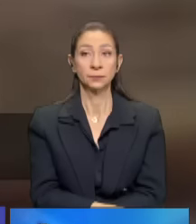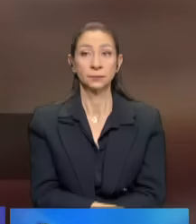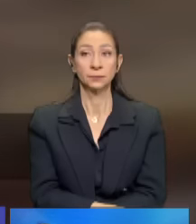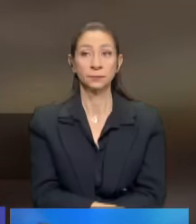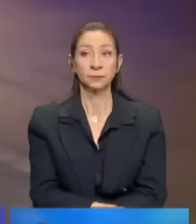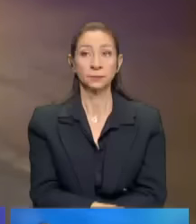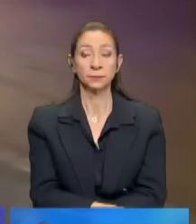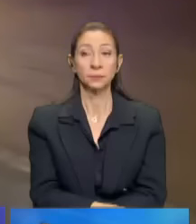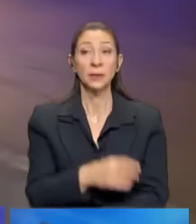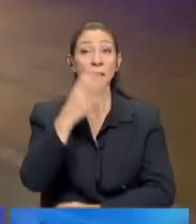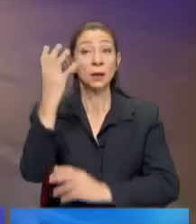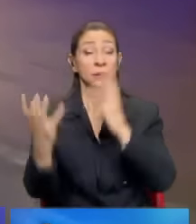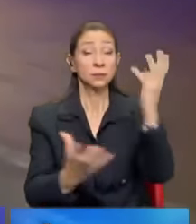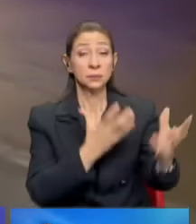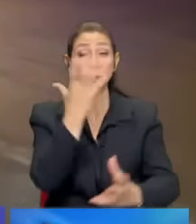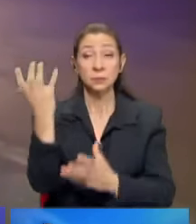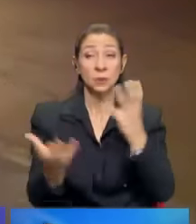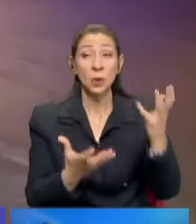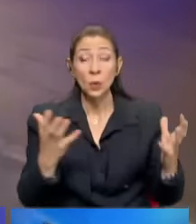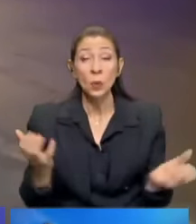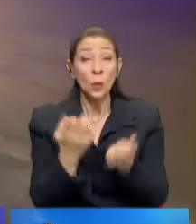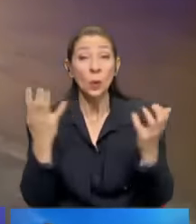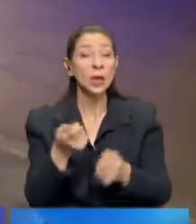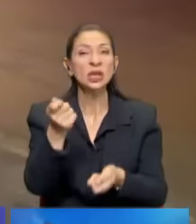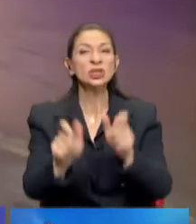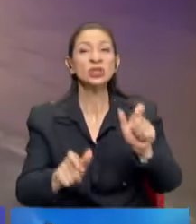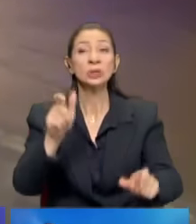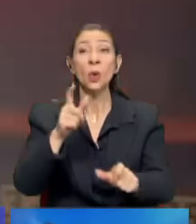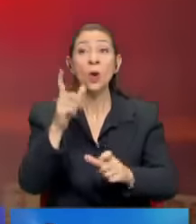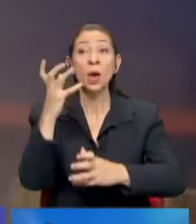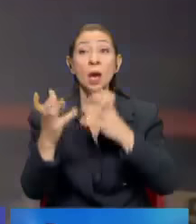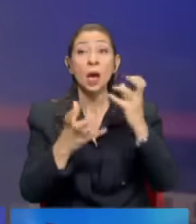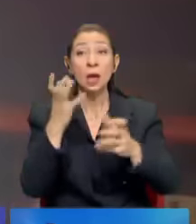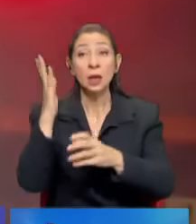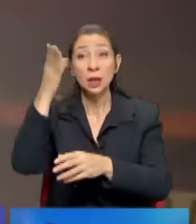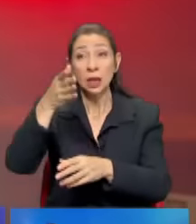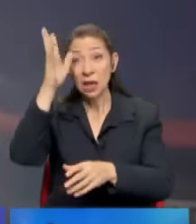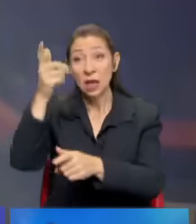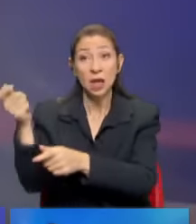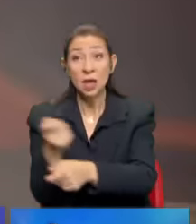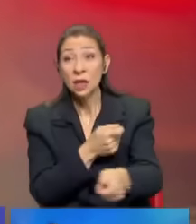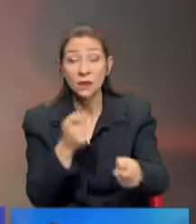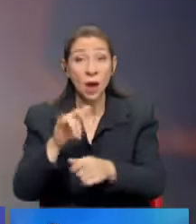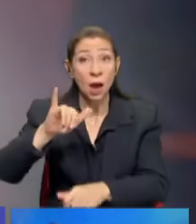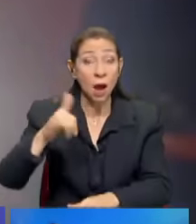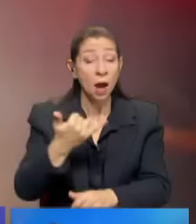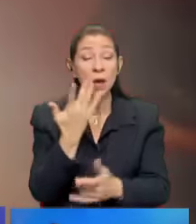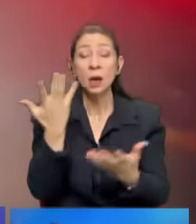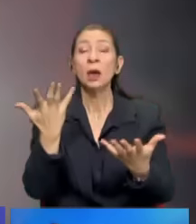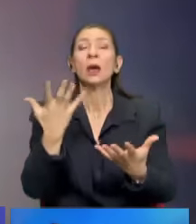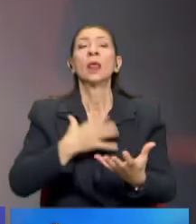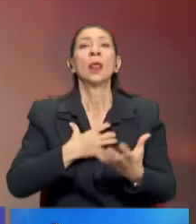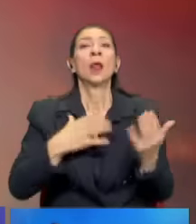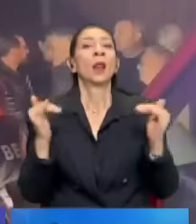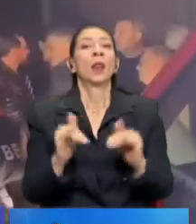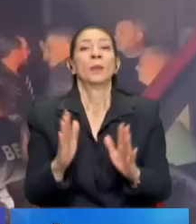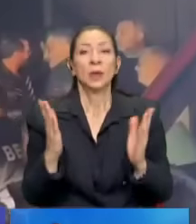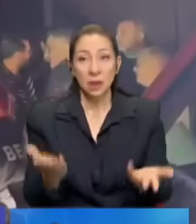y alevlerin arasından kurtarılan işçilerde o yangına müdahale eden itfaiyeciler de uzun süre kendilerine